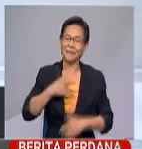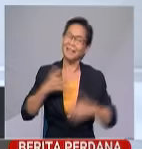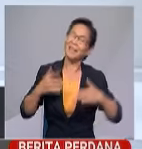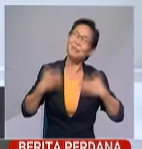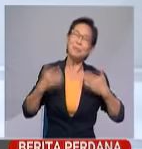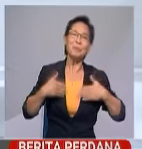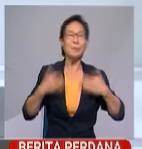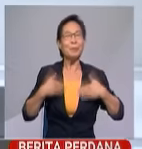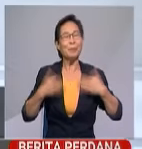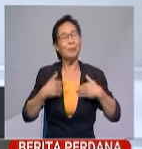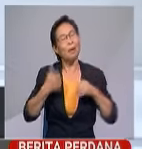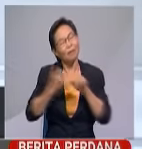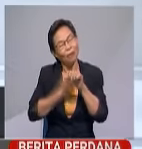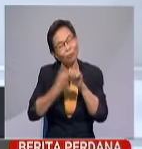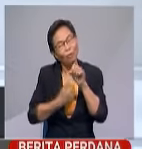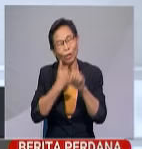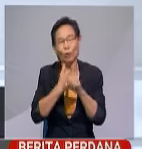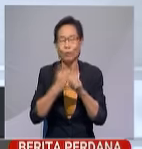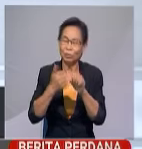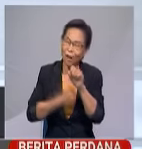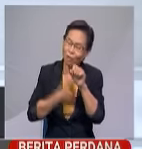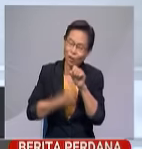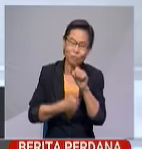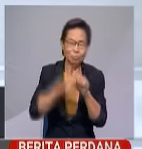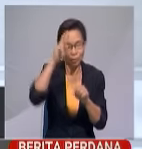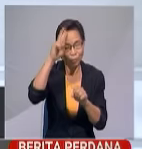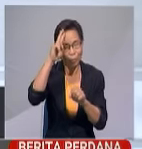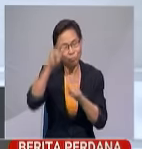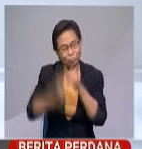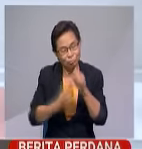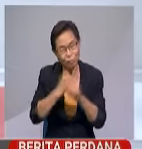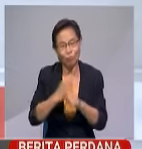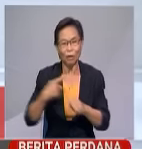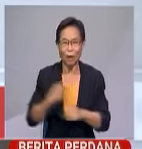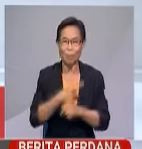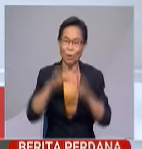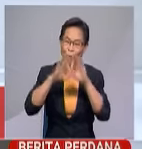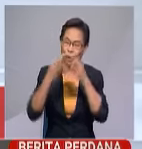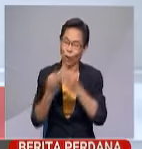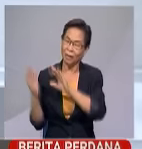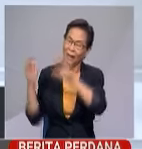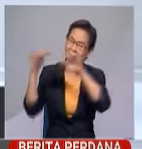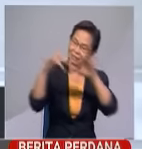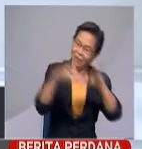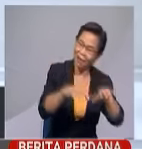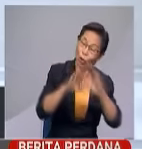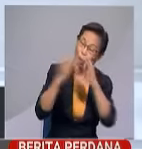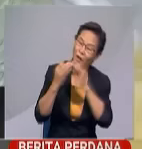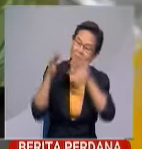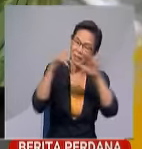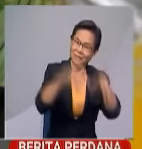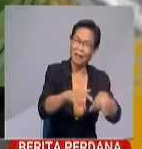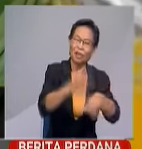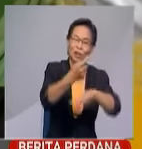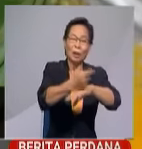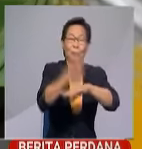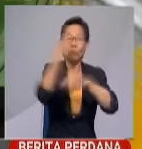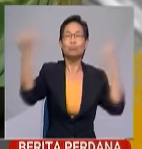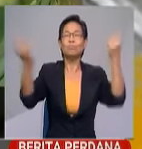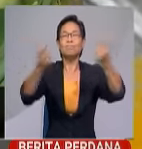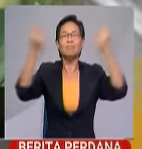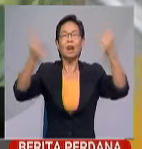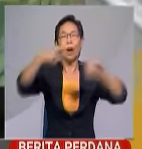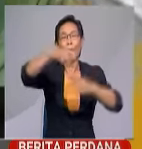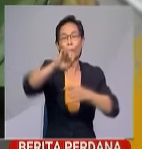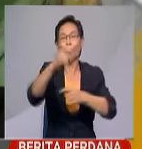gembira kerana setiap tahun kami sekeluarga datang kuil menyambut Ponggal. Di